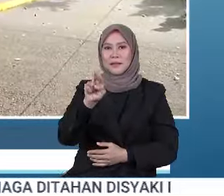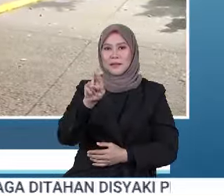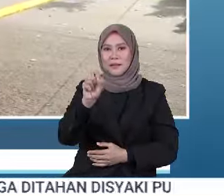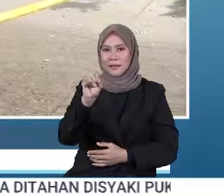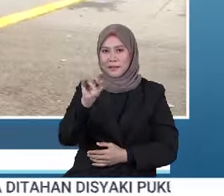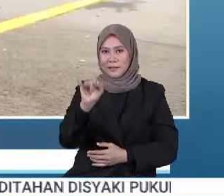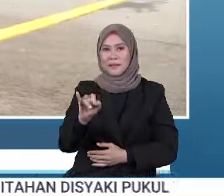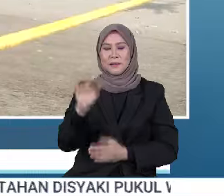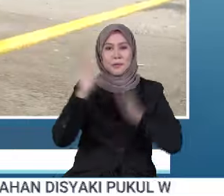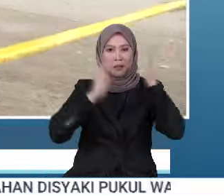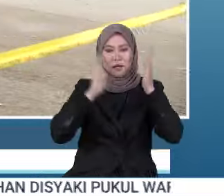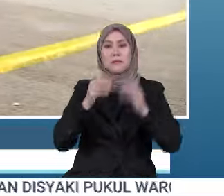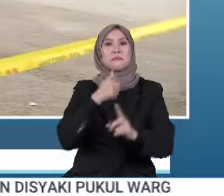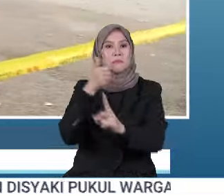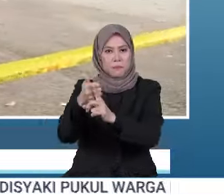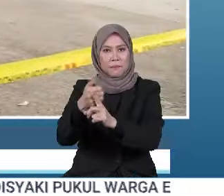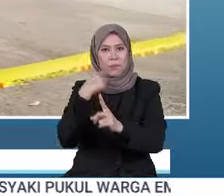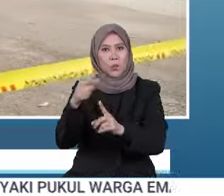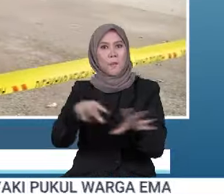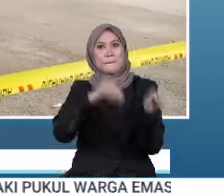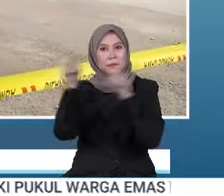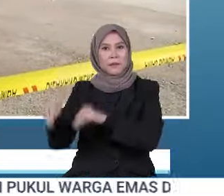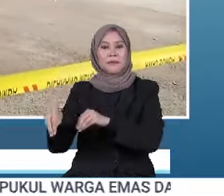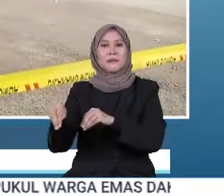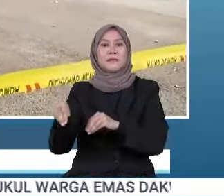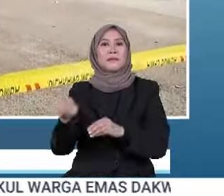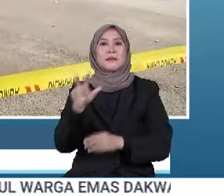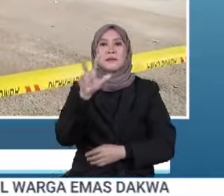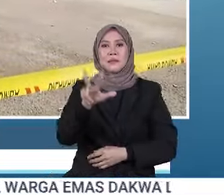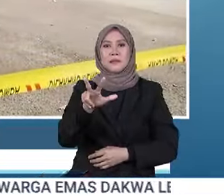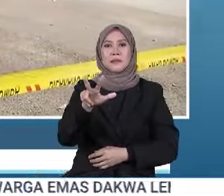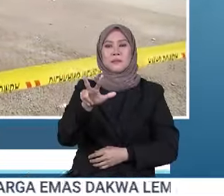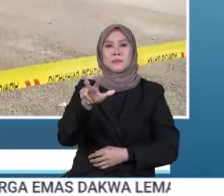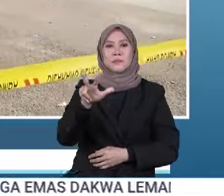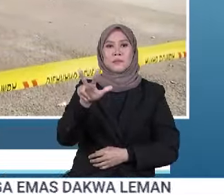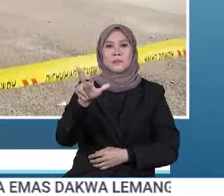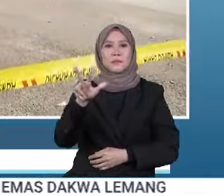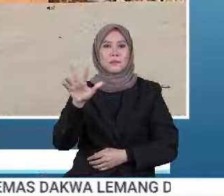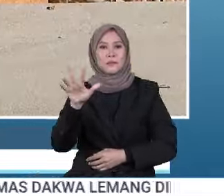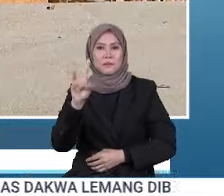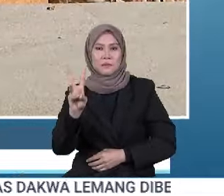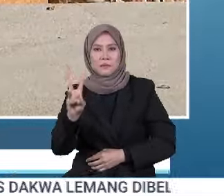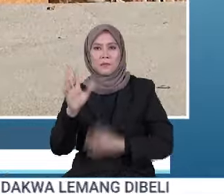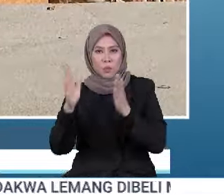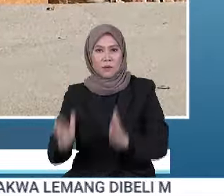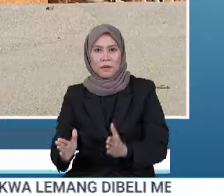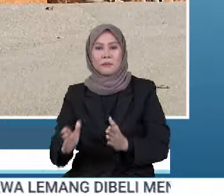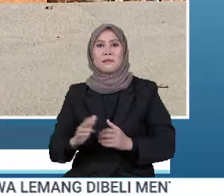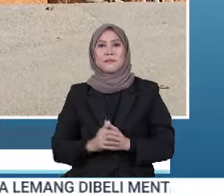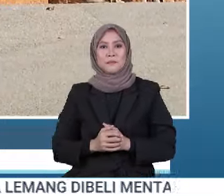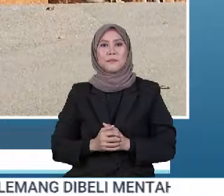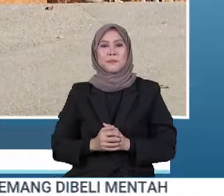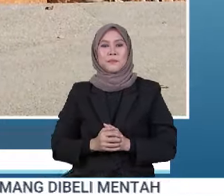diarahkan supaya berpindah iaitu seramai 38 orang dengan